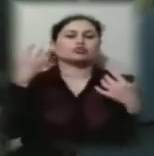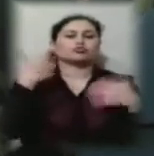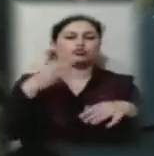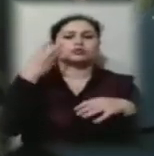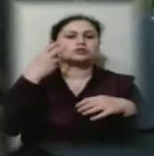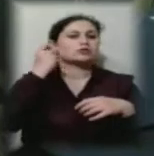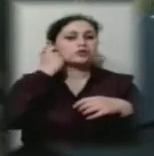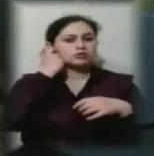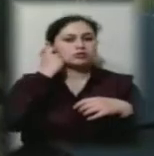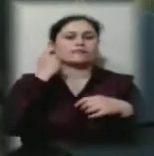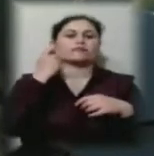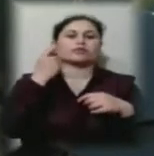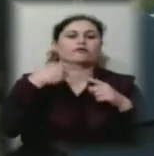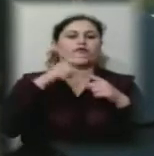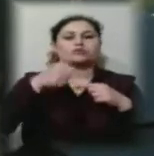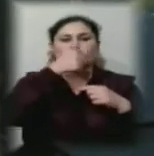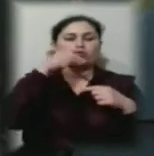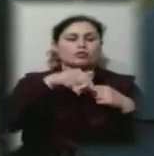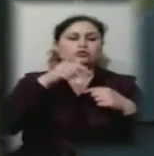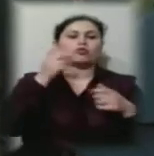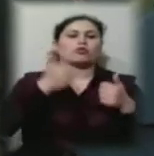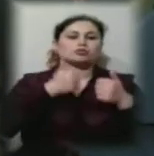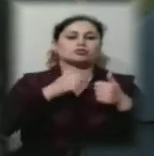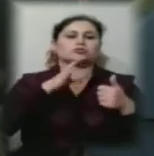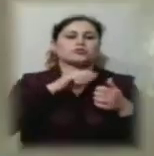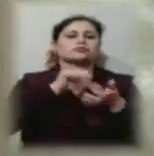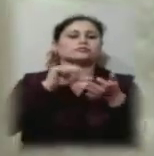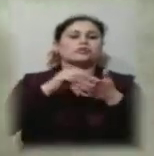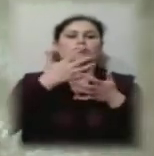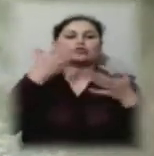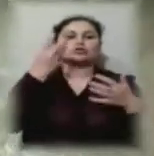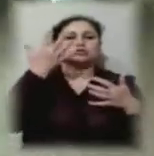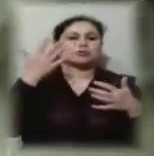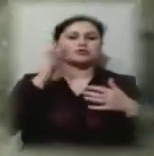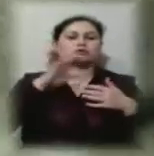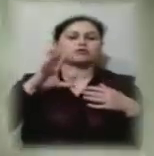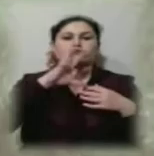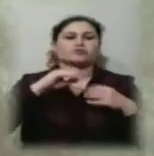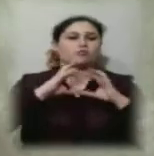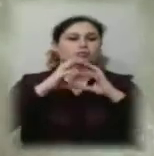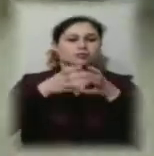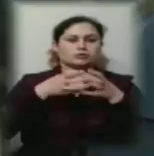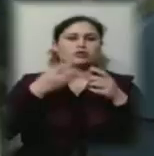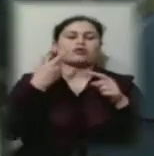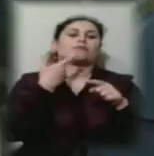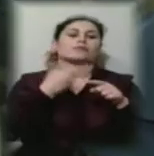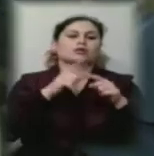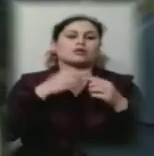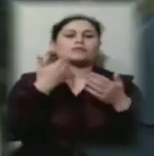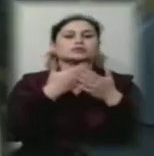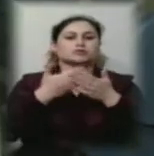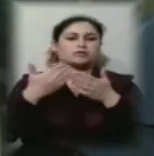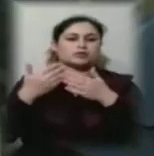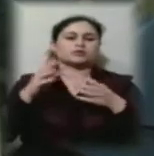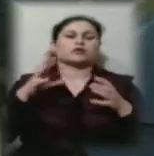В цьому році, в цьому конкурсу, приймали участь більше 35 дітей з різних країн. Цей конкурс представляє Всесвітня ліга